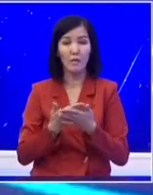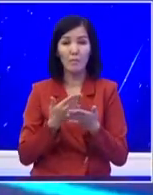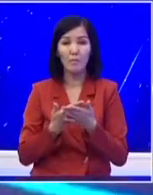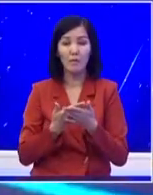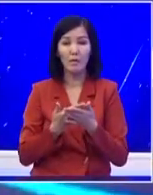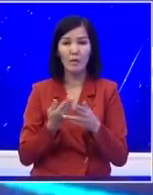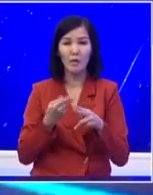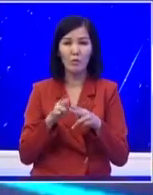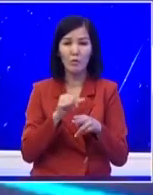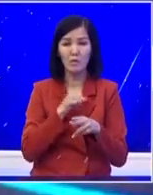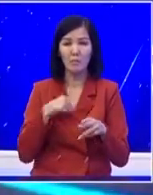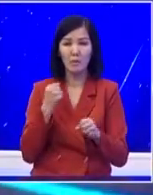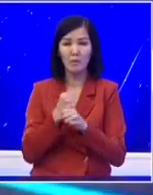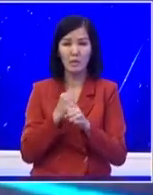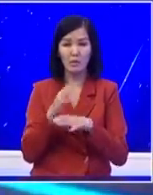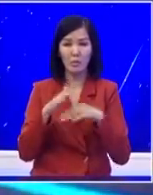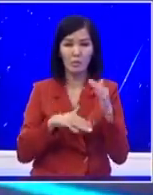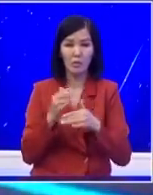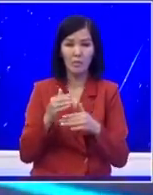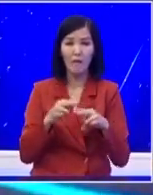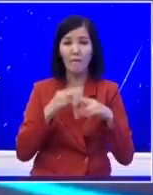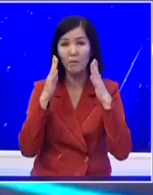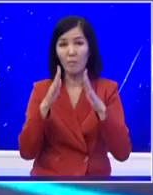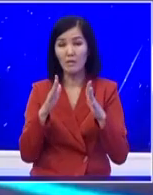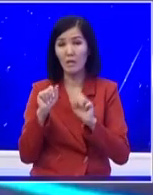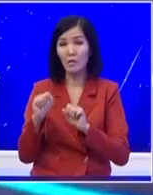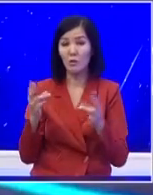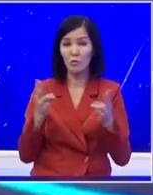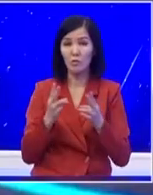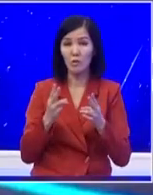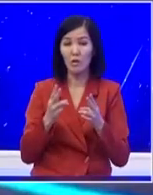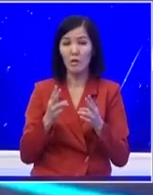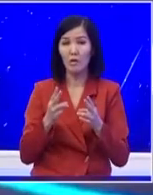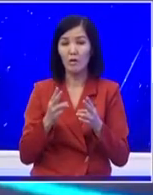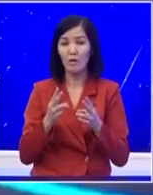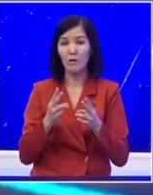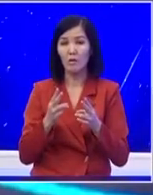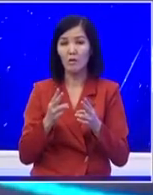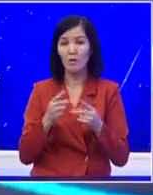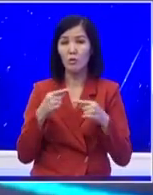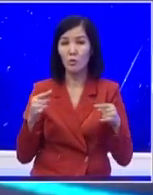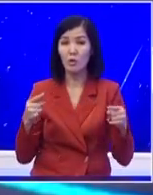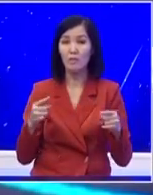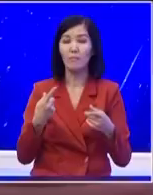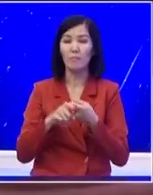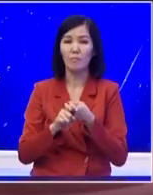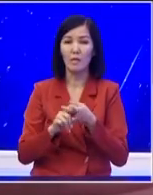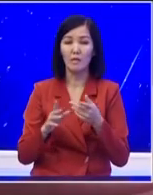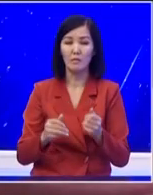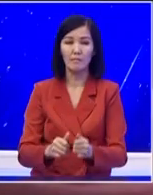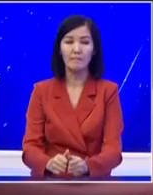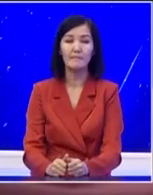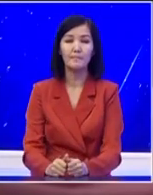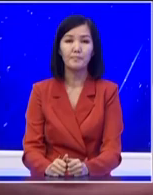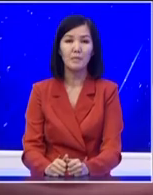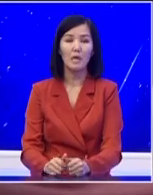там делают своими руками, очень внимательно к ним подходить, потому что всегда есть риск того, что может это привести к каким-то осложнениям.